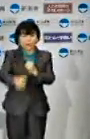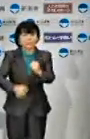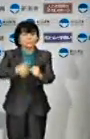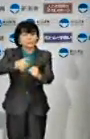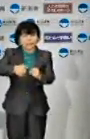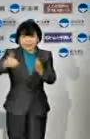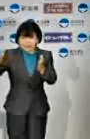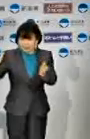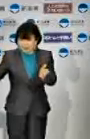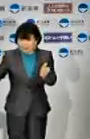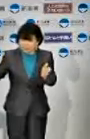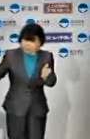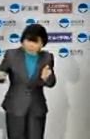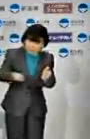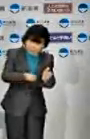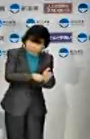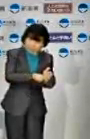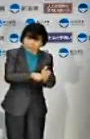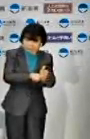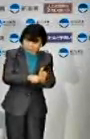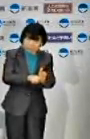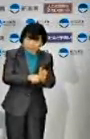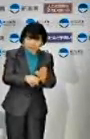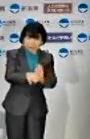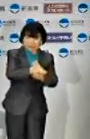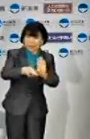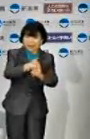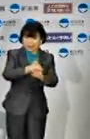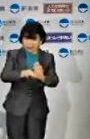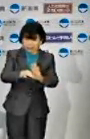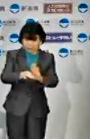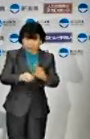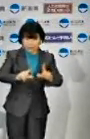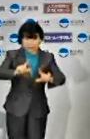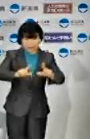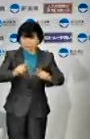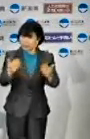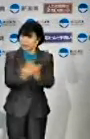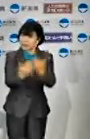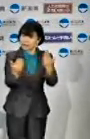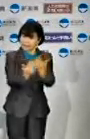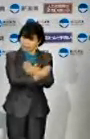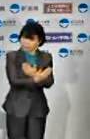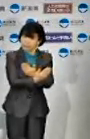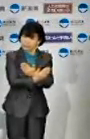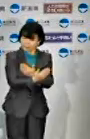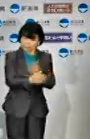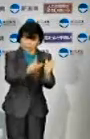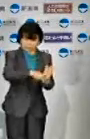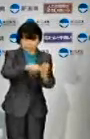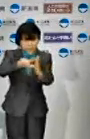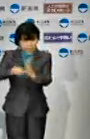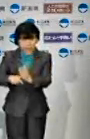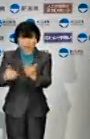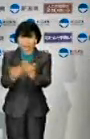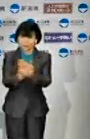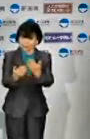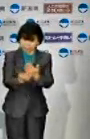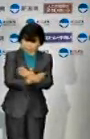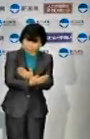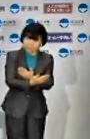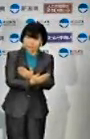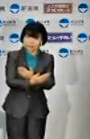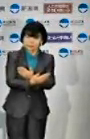って、それは当然経営の形態は変わっていくんでしょう。時々の経済情勢や諸事情によ